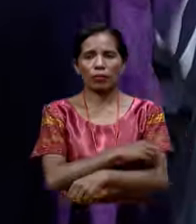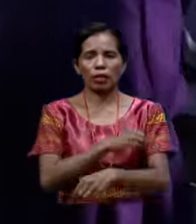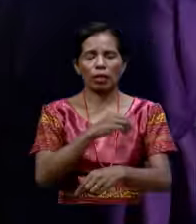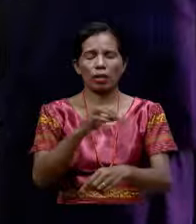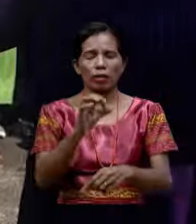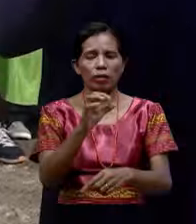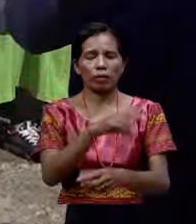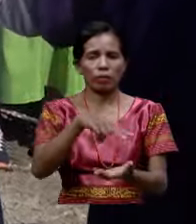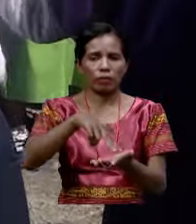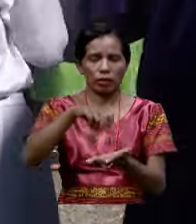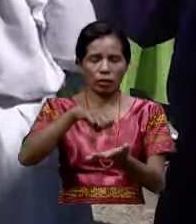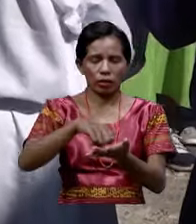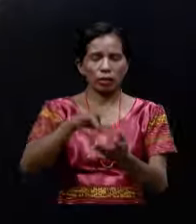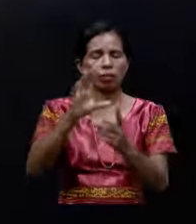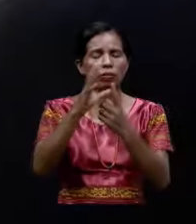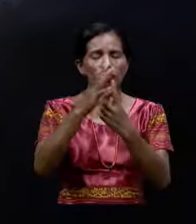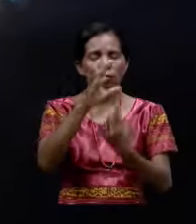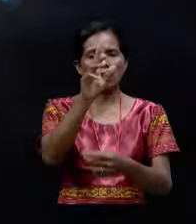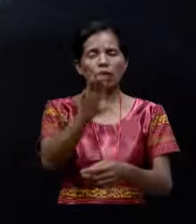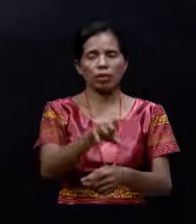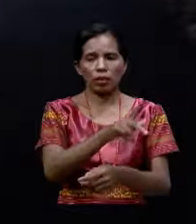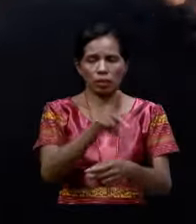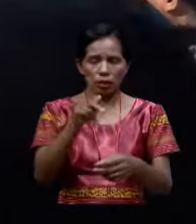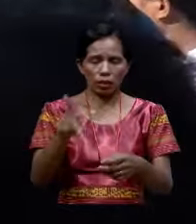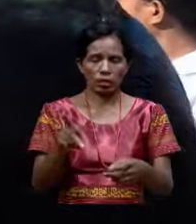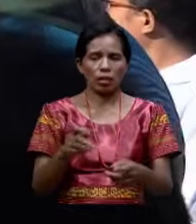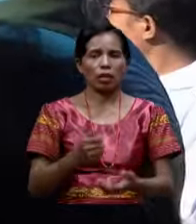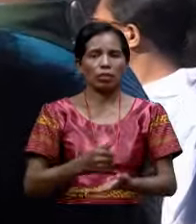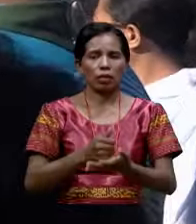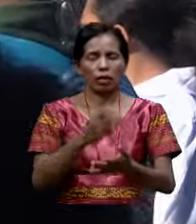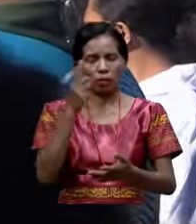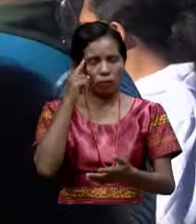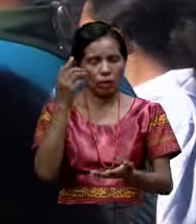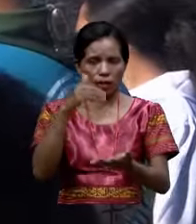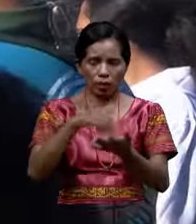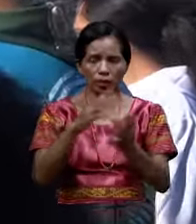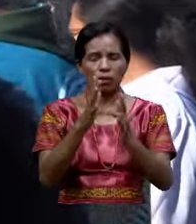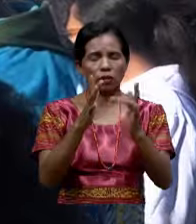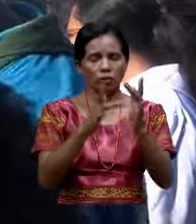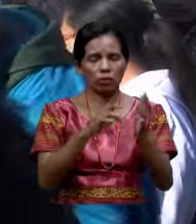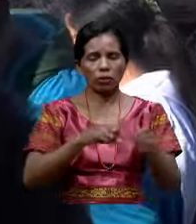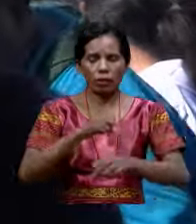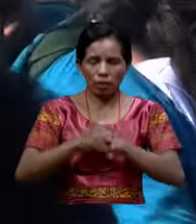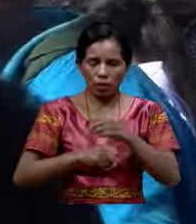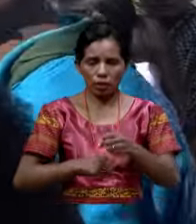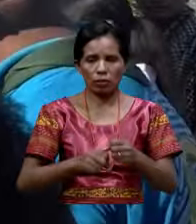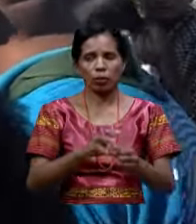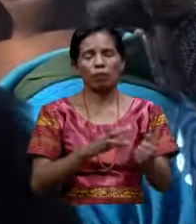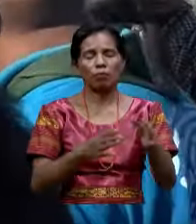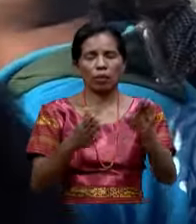sakra hanesan kultura sarani katolika nian hodi hanoin hikas Jesus Kristu nia terus tomate ia krus. Nudarita Kristam